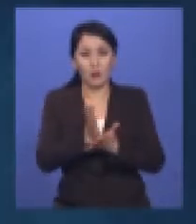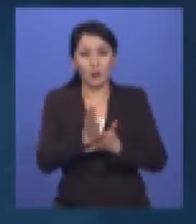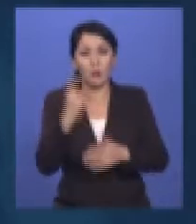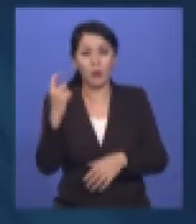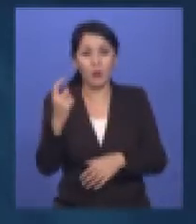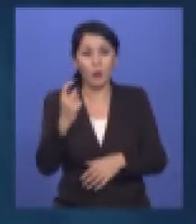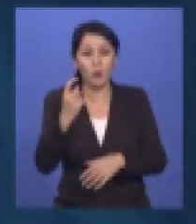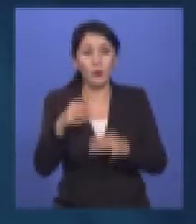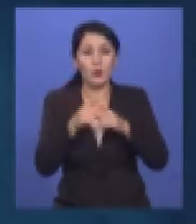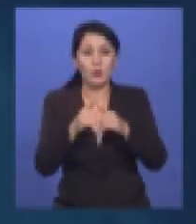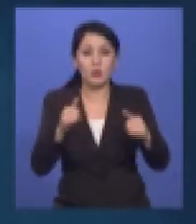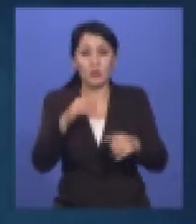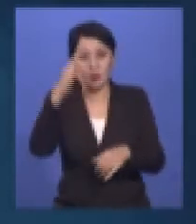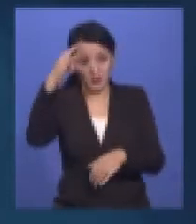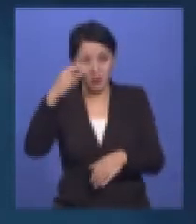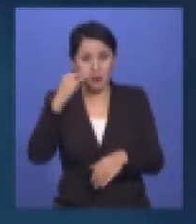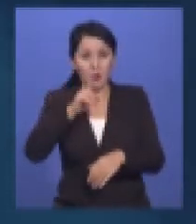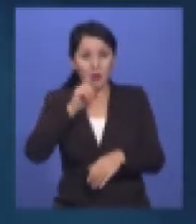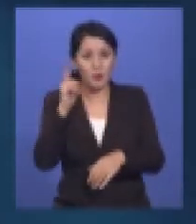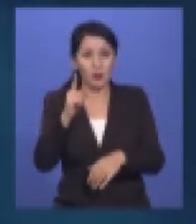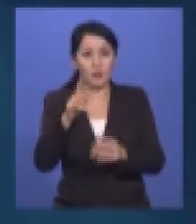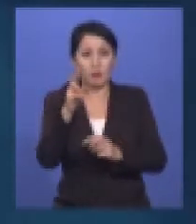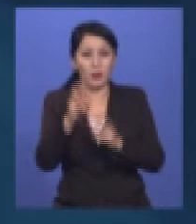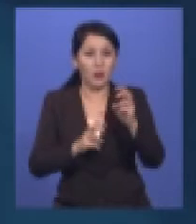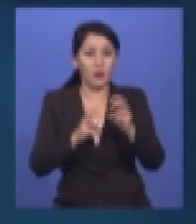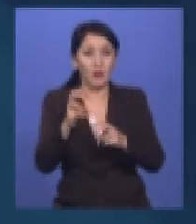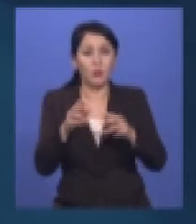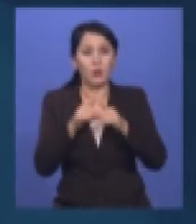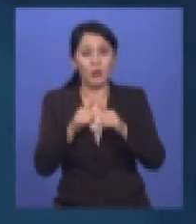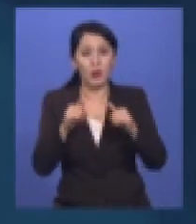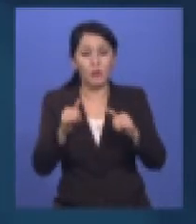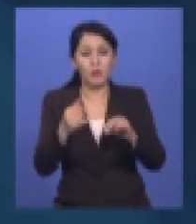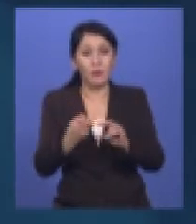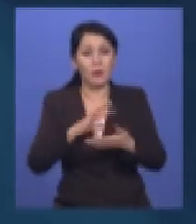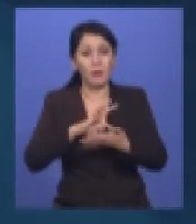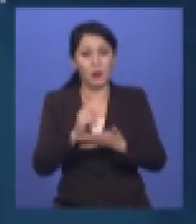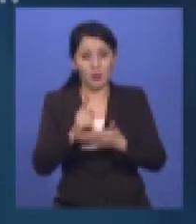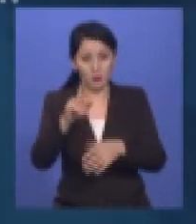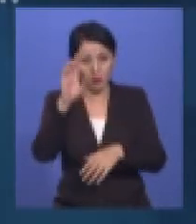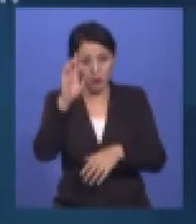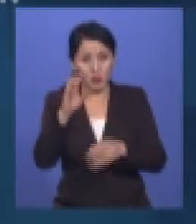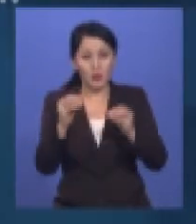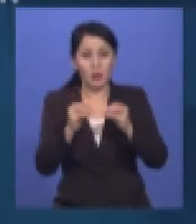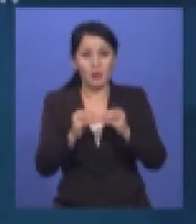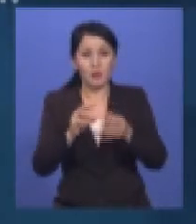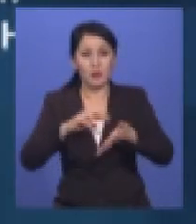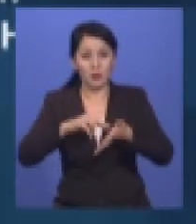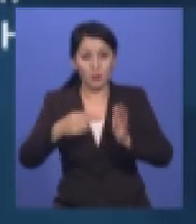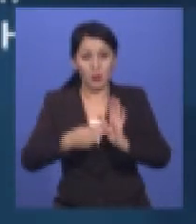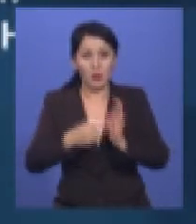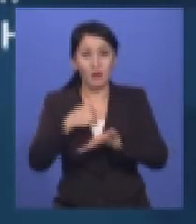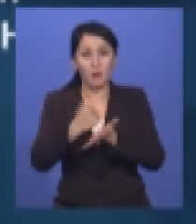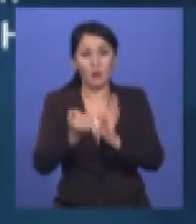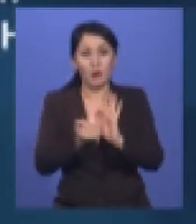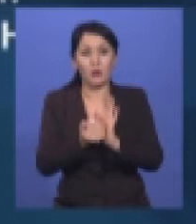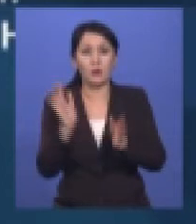орнықты экономикалық өсу, жасыл Қазақстан, агроөнеркәсіптік кешенді дамыту және қауіпсіз ел атты 10 ұлттық жобаны бекітіп, арнайы жарлыққа